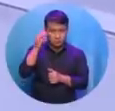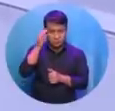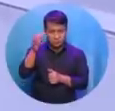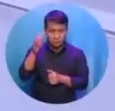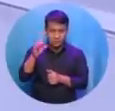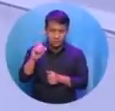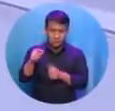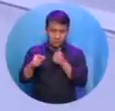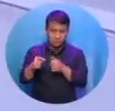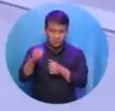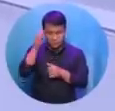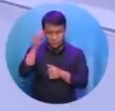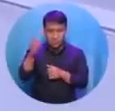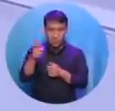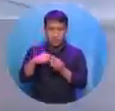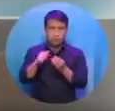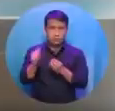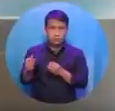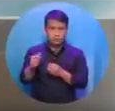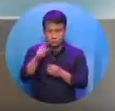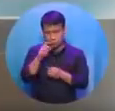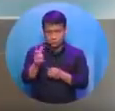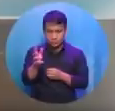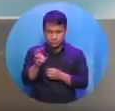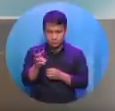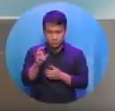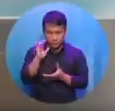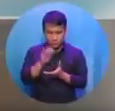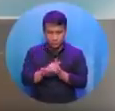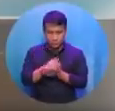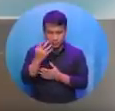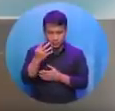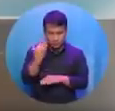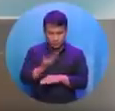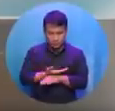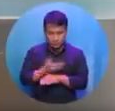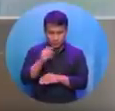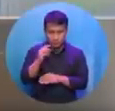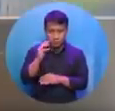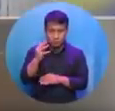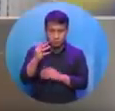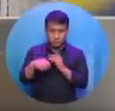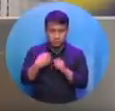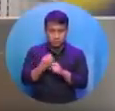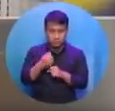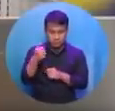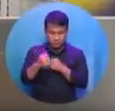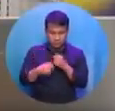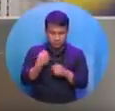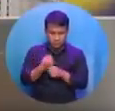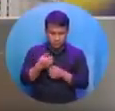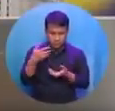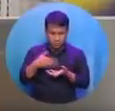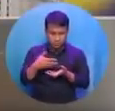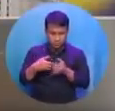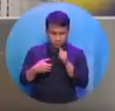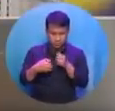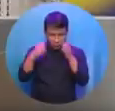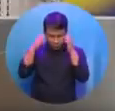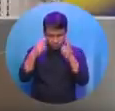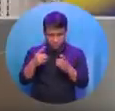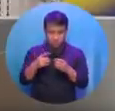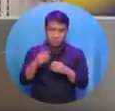Cachero. Si Mr. Cachero po ay 36 years old, may asawa at 4 anak, 10 taon na pong namamasada, na pag-aral ang asawa ng education dahil